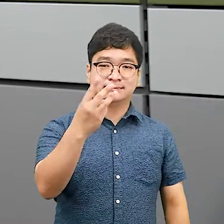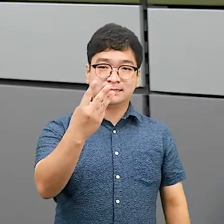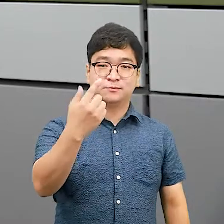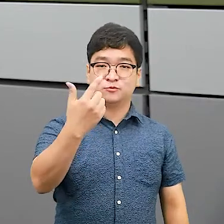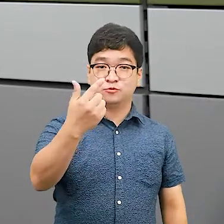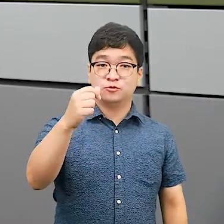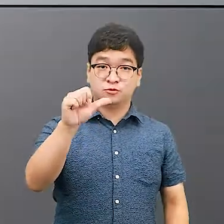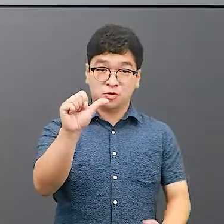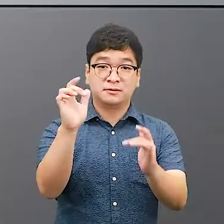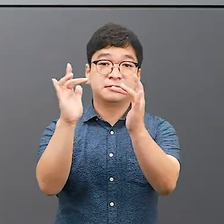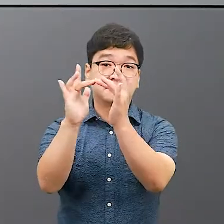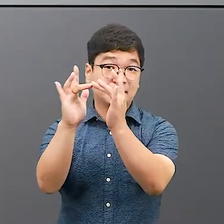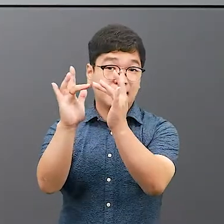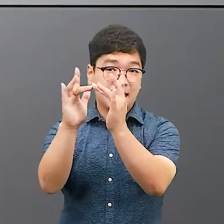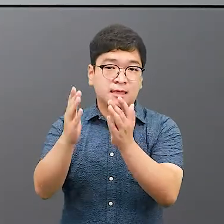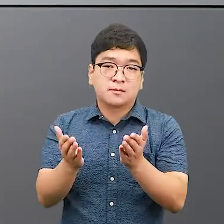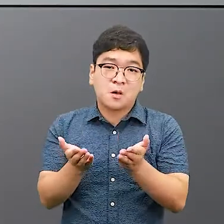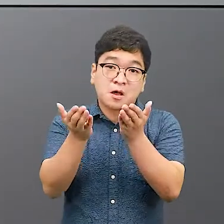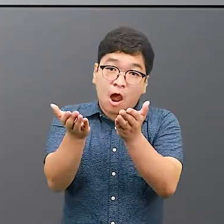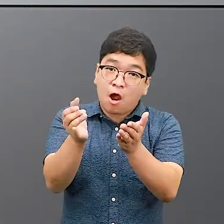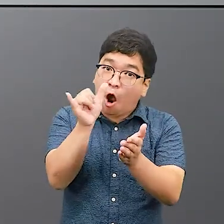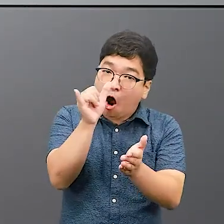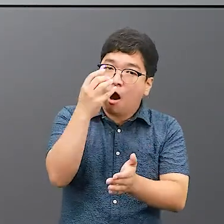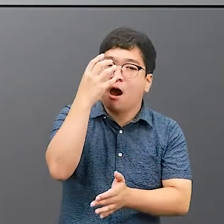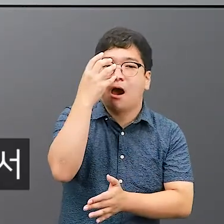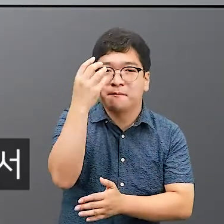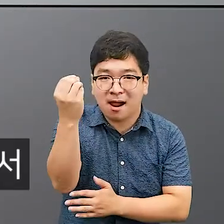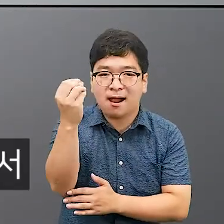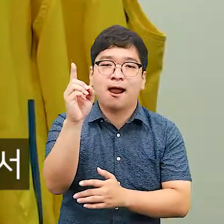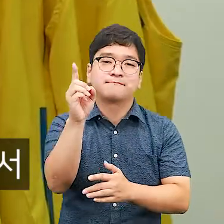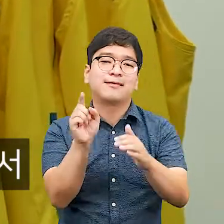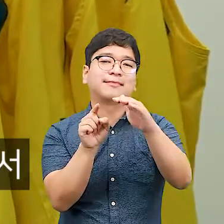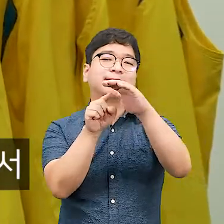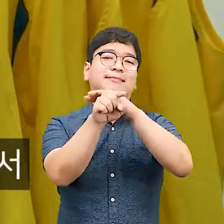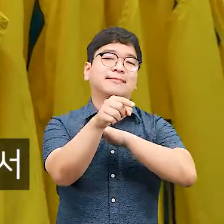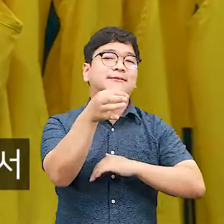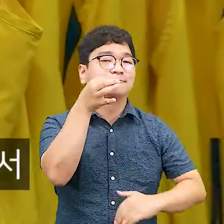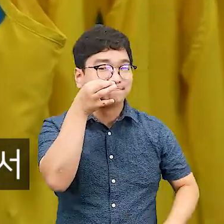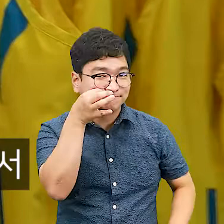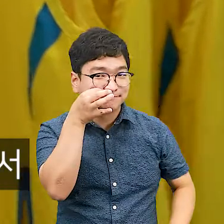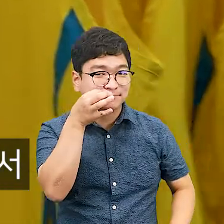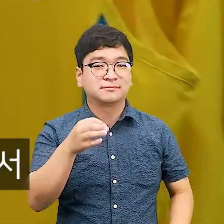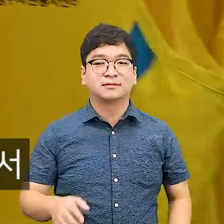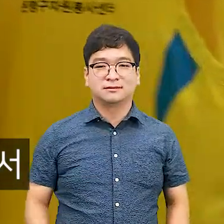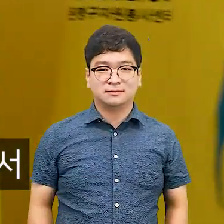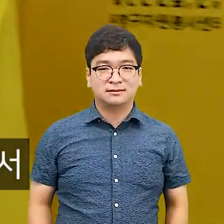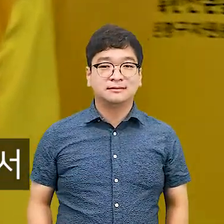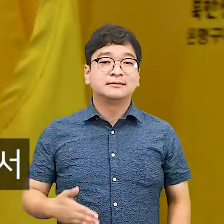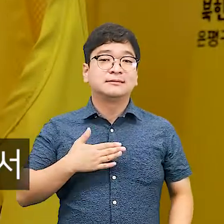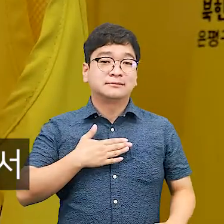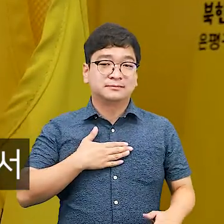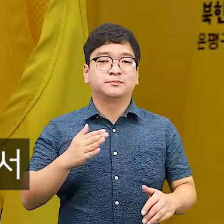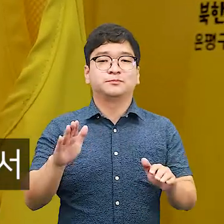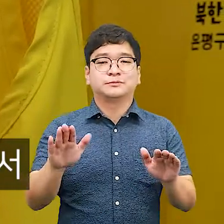아시는 지인분이 1365 사이트에 이렇게 봉사하는 데가 있으니까 한번 들어가 보라 그래서